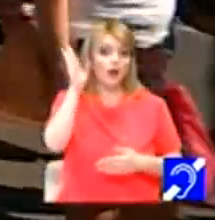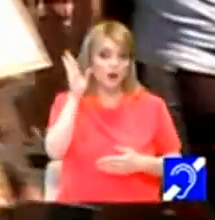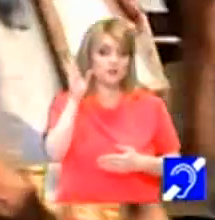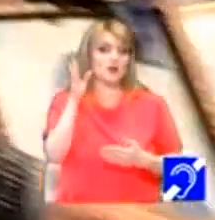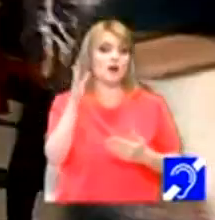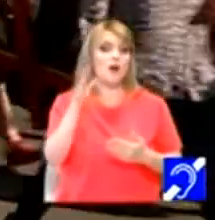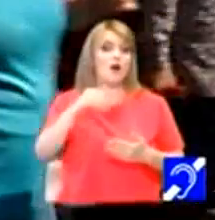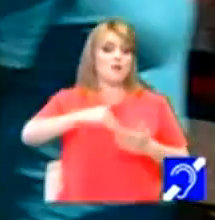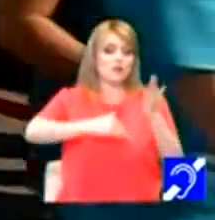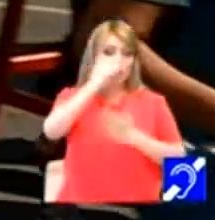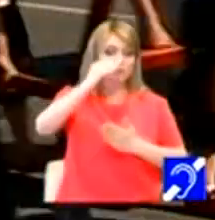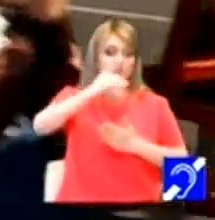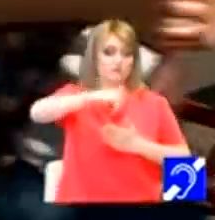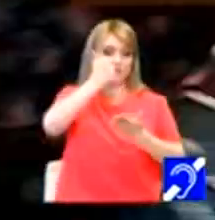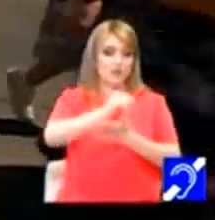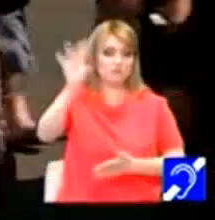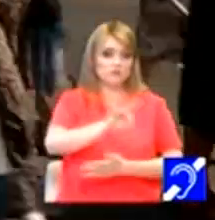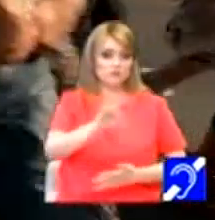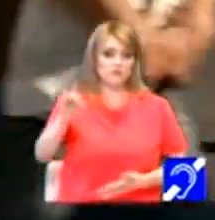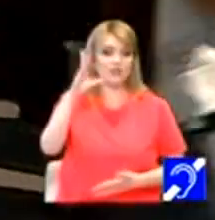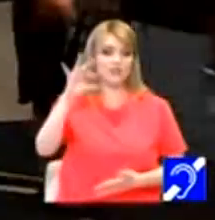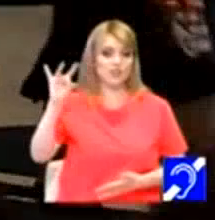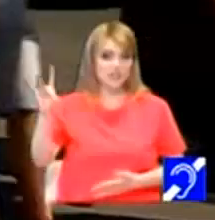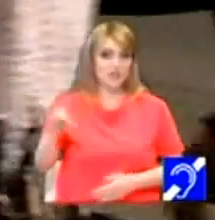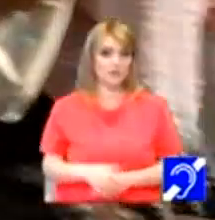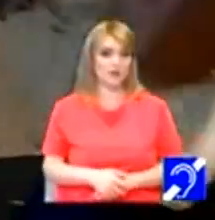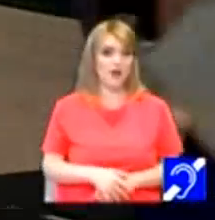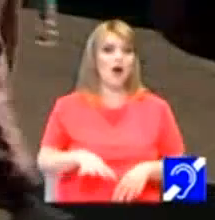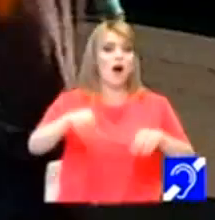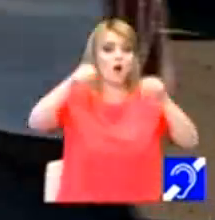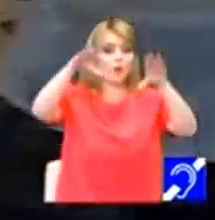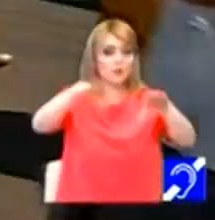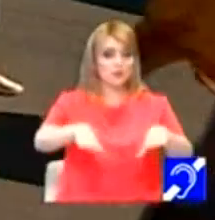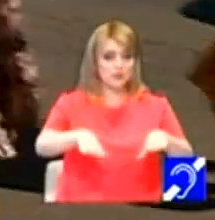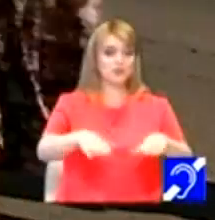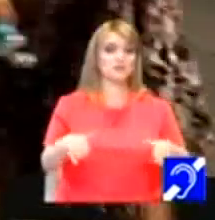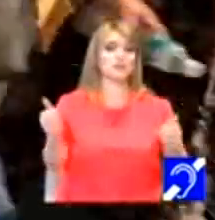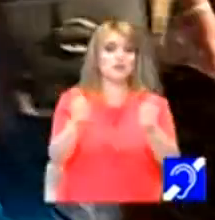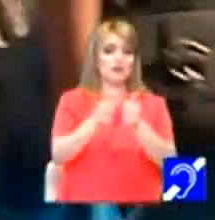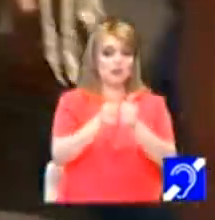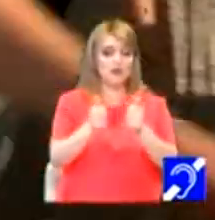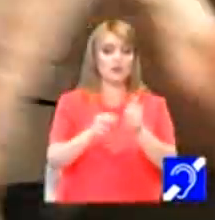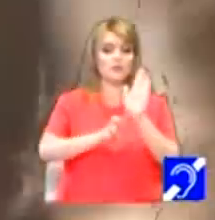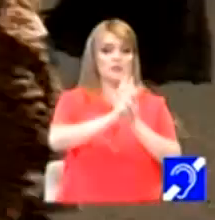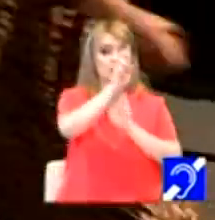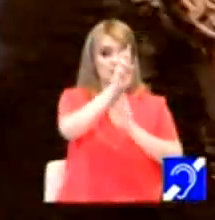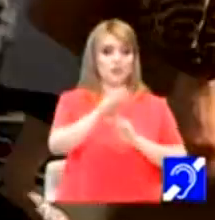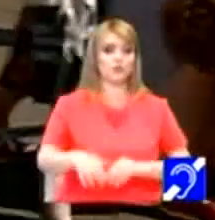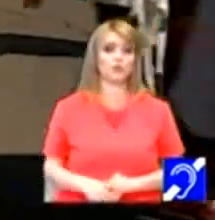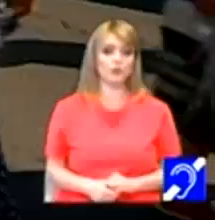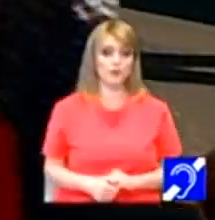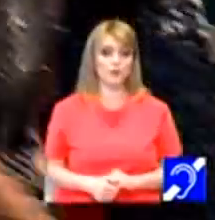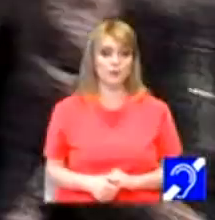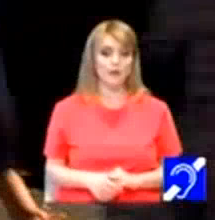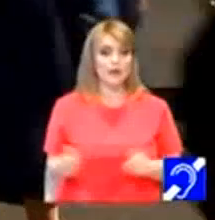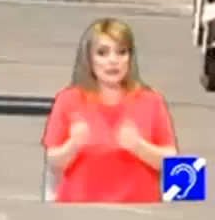mitropolit Vladimir a săvârșit slujba acatistului acoperământului Maicii Domnului în curtea bisericii de lemn cu hramul Adormirea Maicii